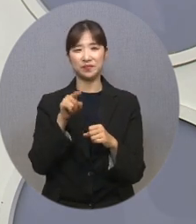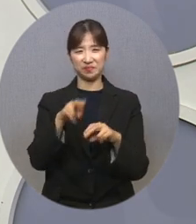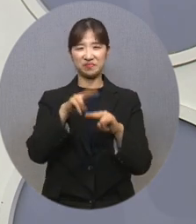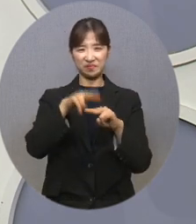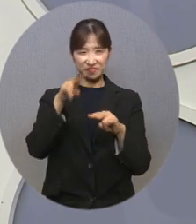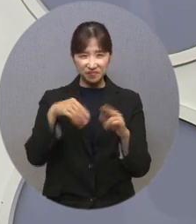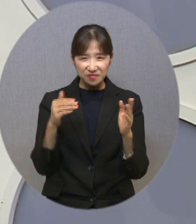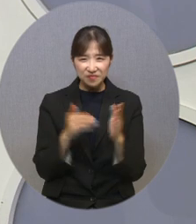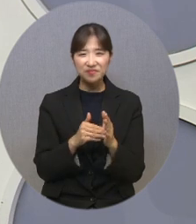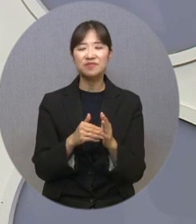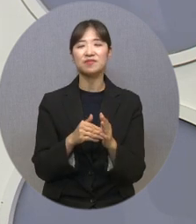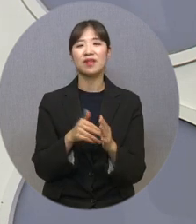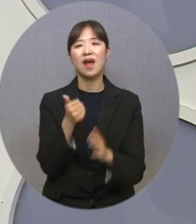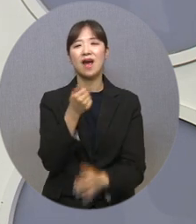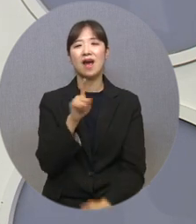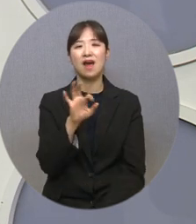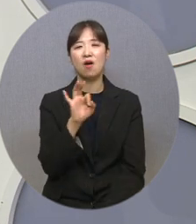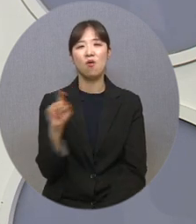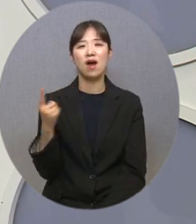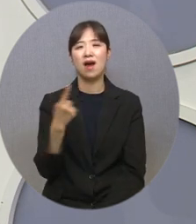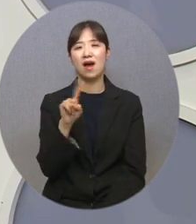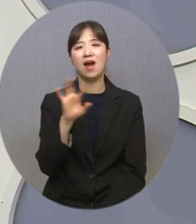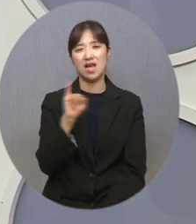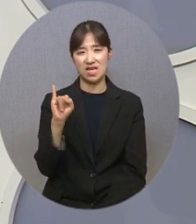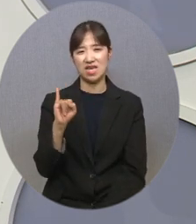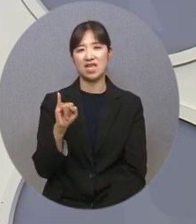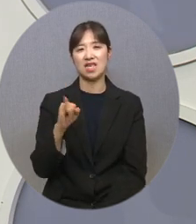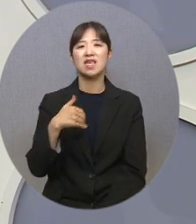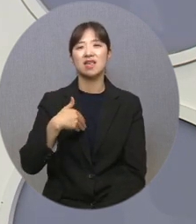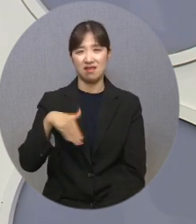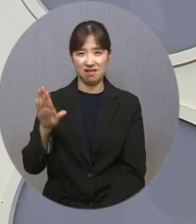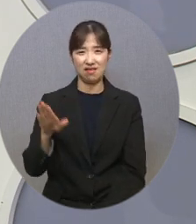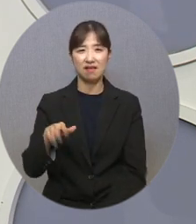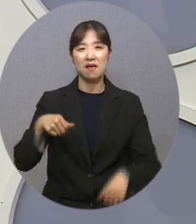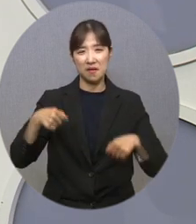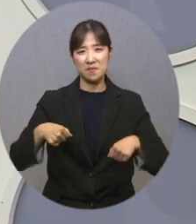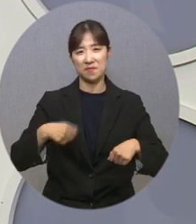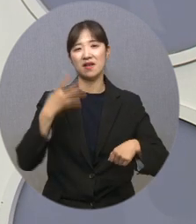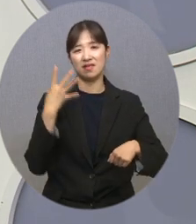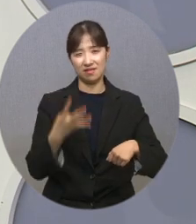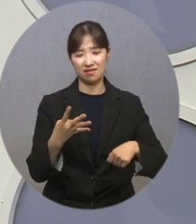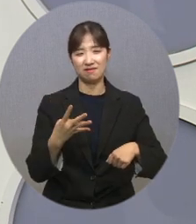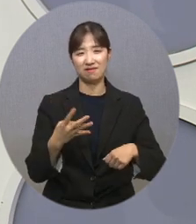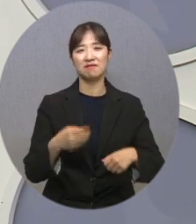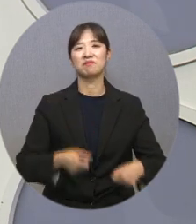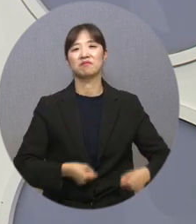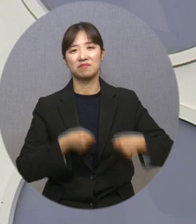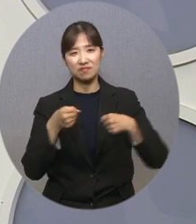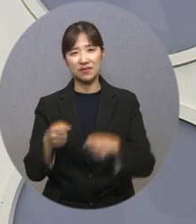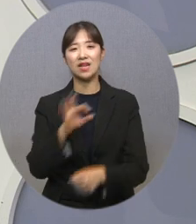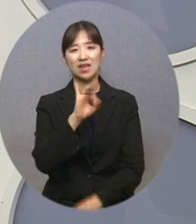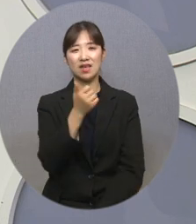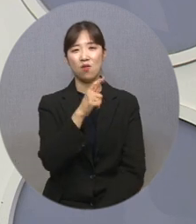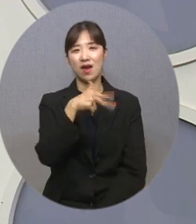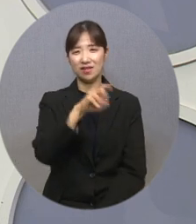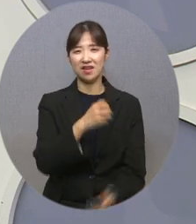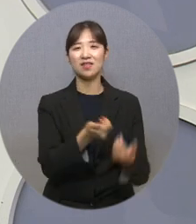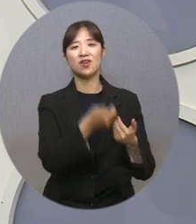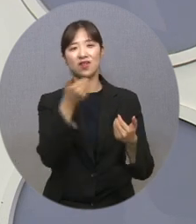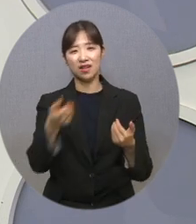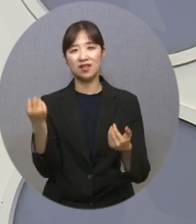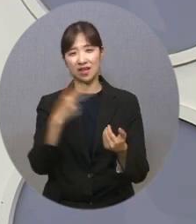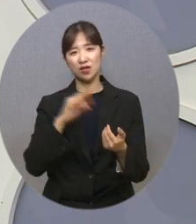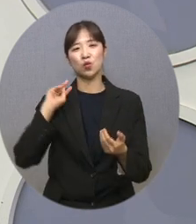가셨거든요. 가방 4개 가지고 약 같은 거, 뭐 옷 같은 거 이화장에서 떠나서 다시 돌아오겠다. 그런데